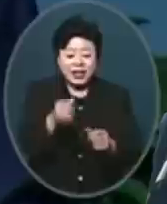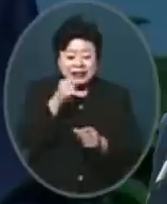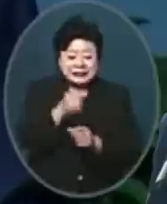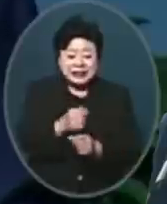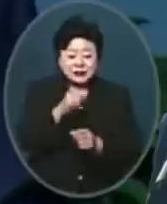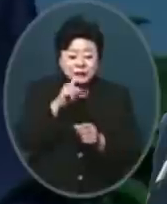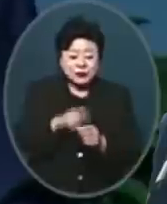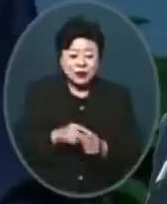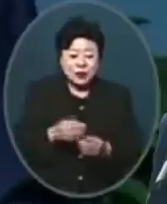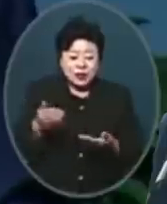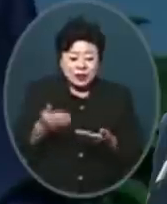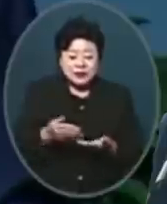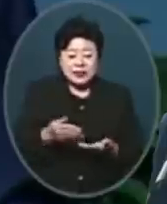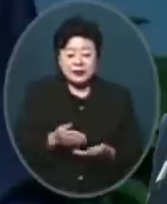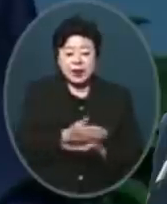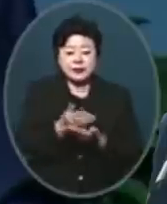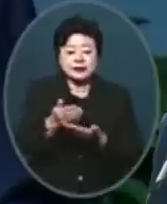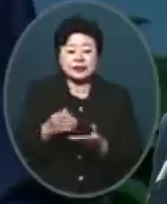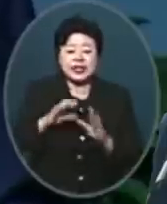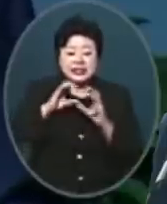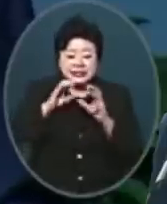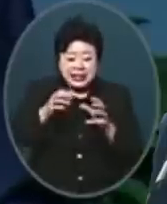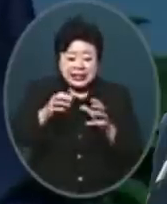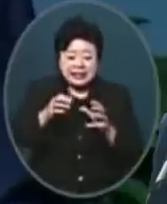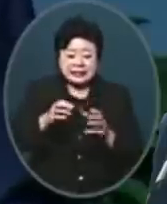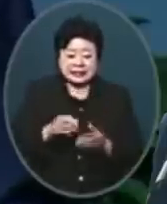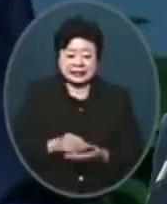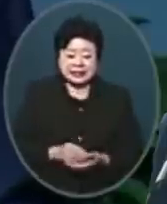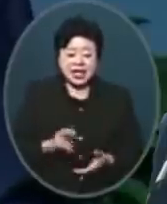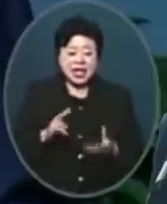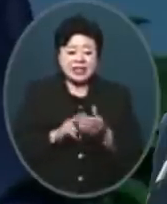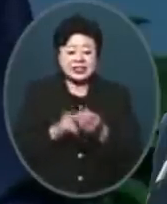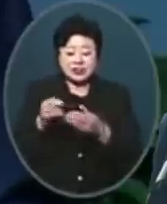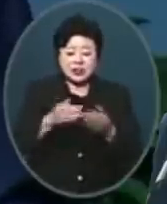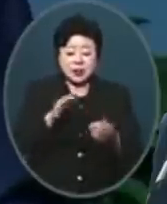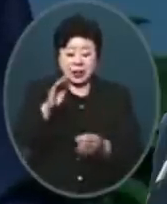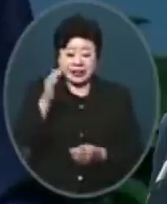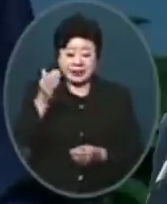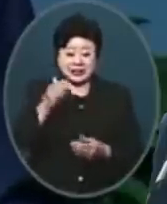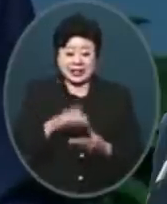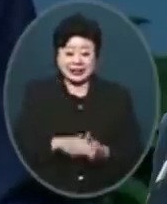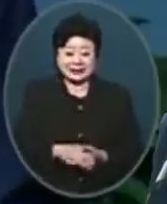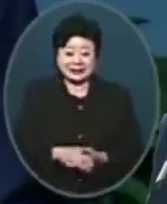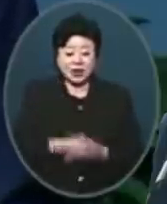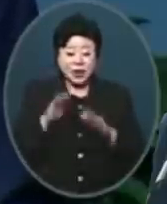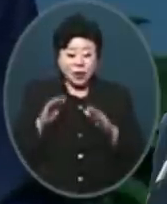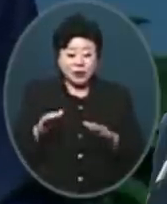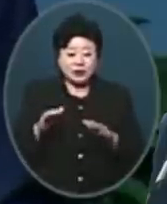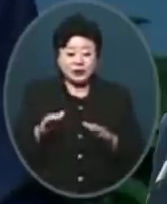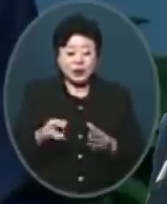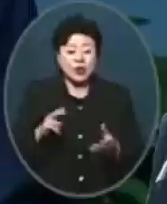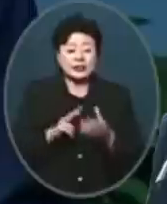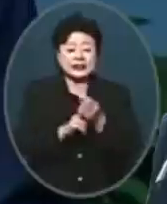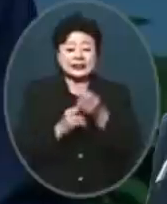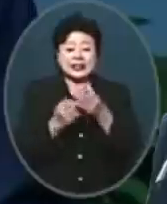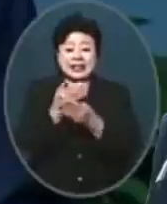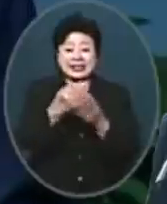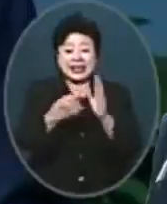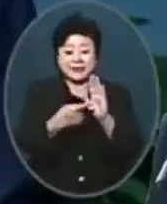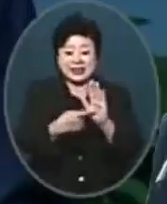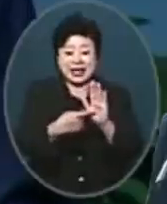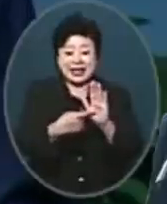창조적인 역사를 베푸는 세계이기 때문에 여러분이 기적을 체험하게 되는 것입니다. 오늘 또 기적이 나타납니다.